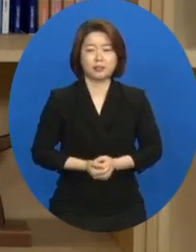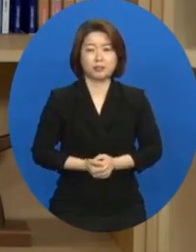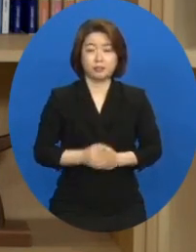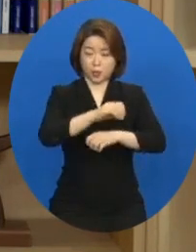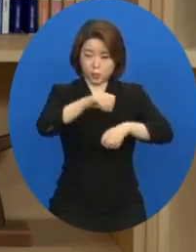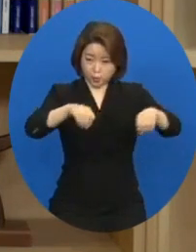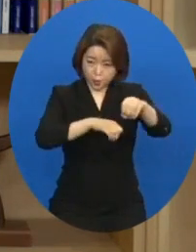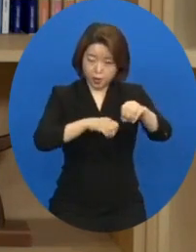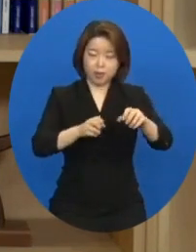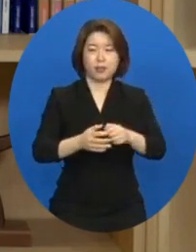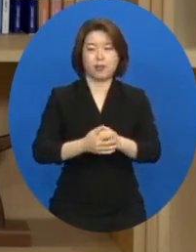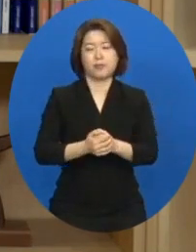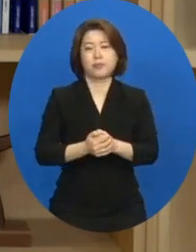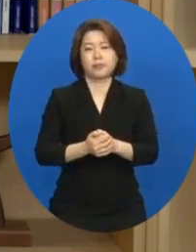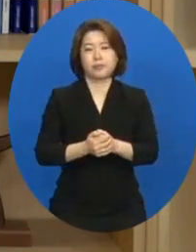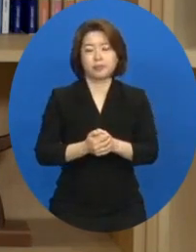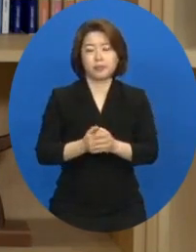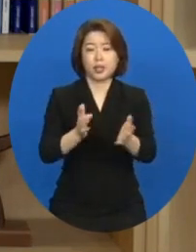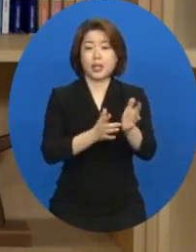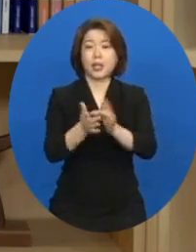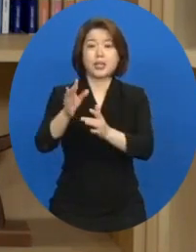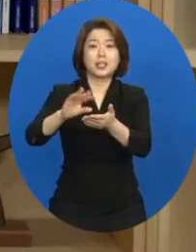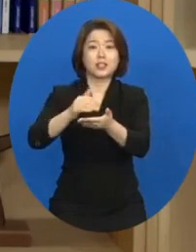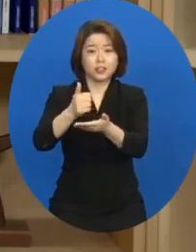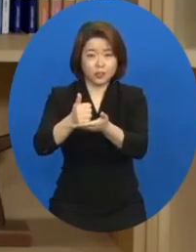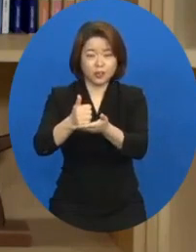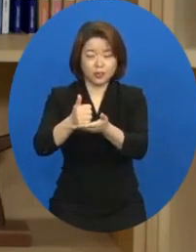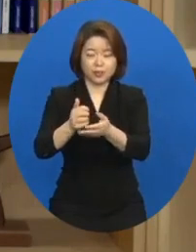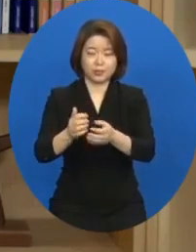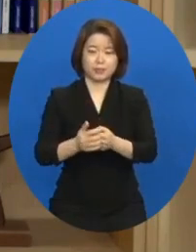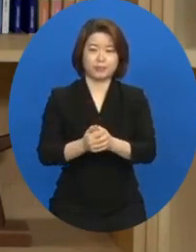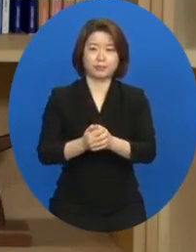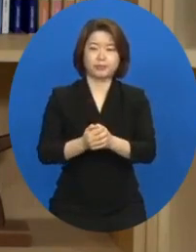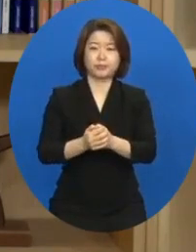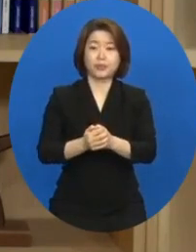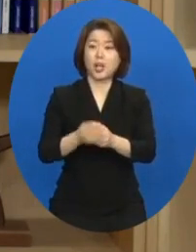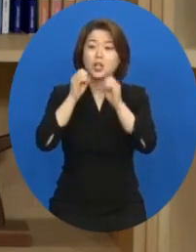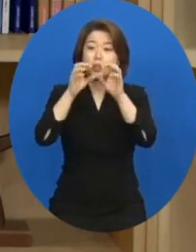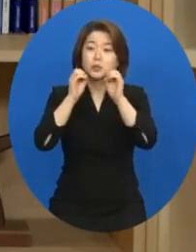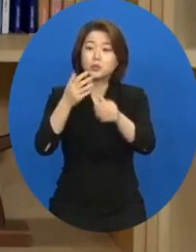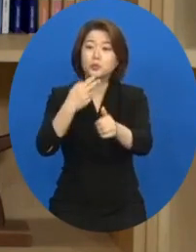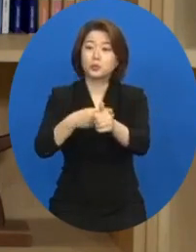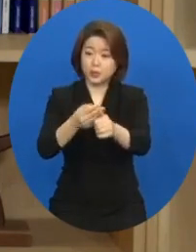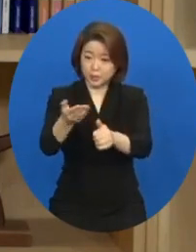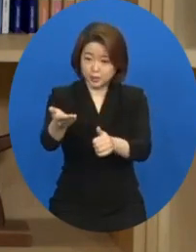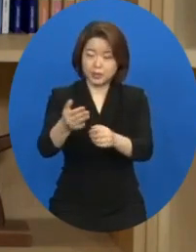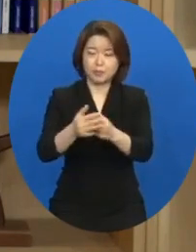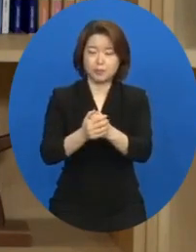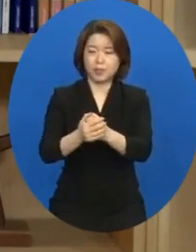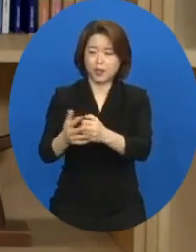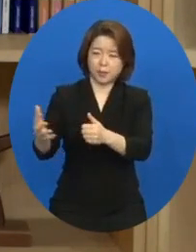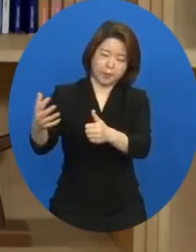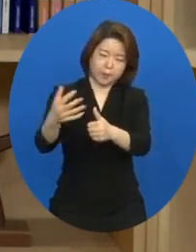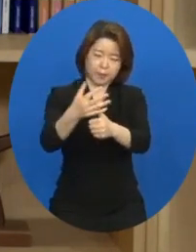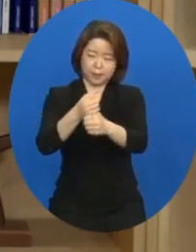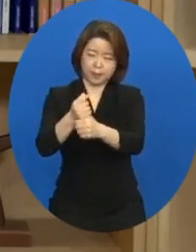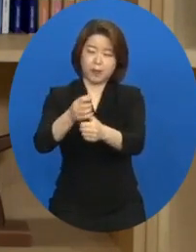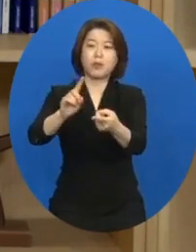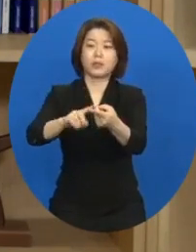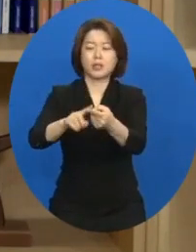오히려 예수 그리스도께서 전도사님을 사로잡을 수 있는 것을